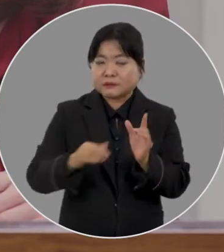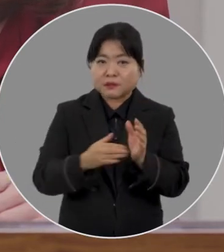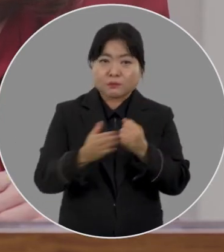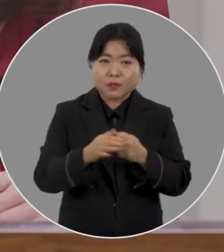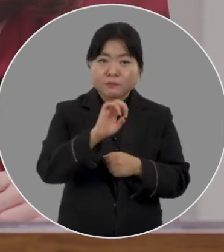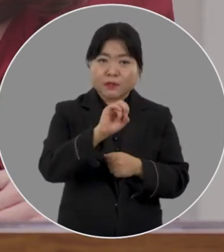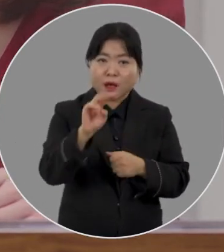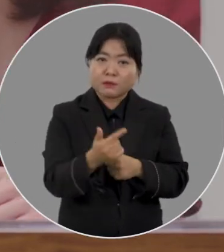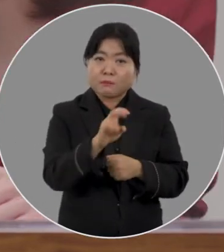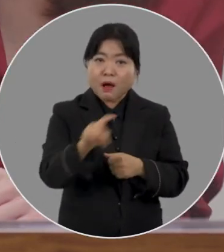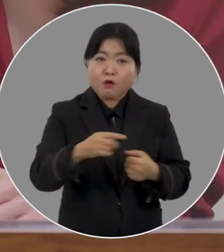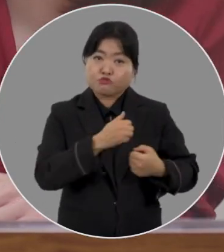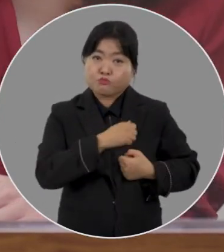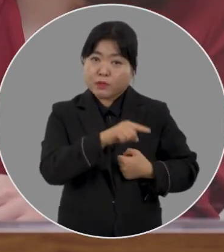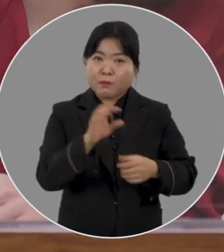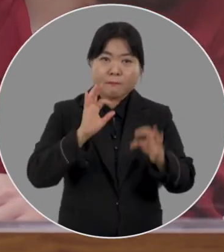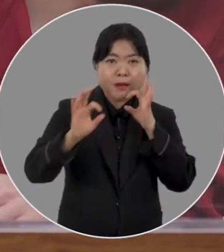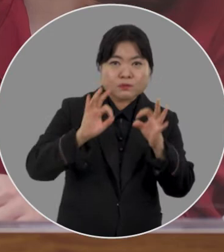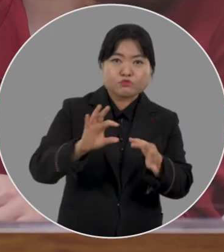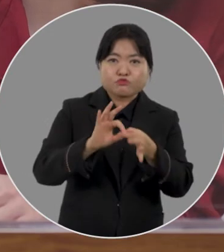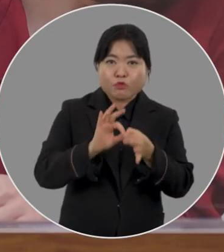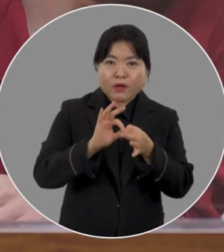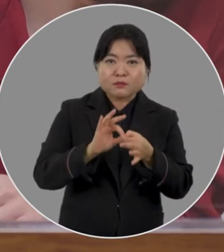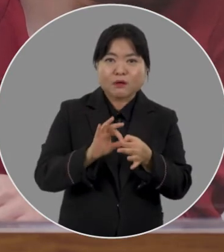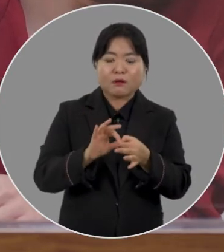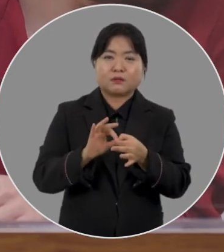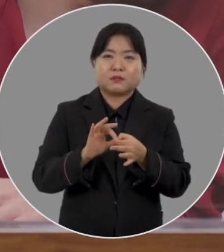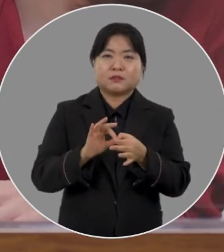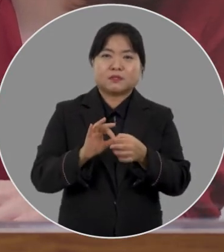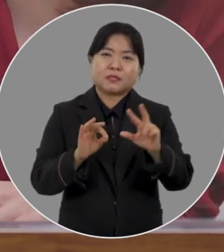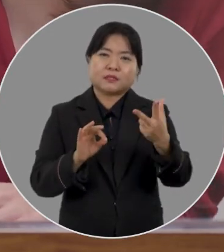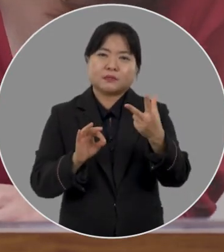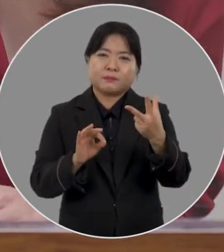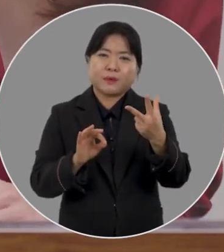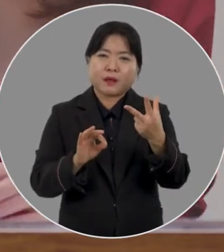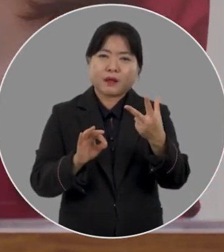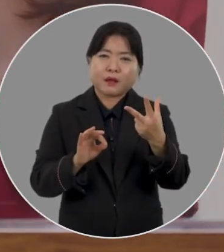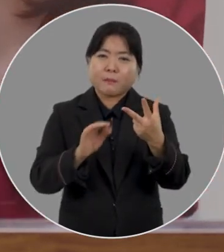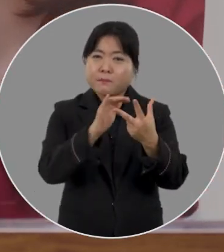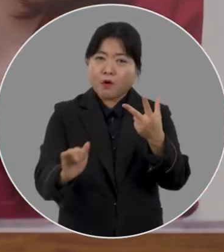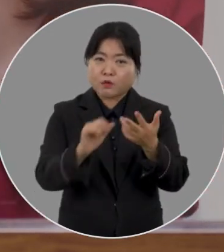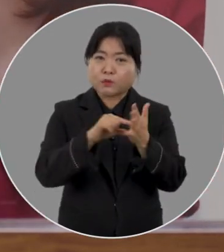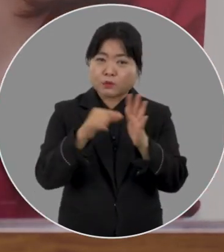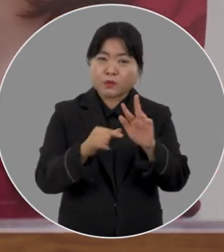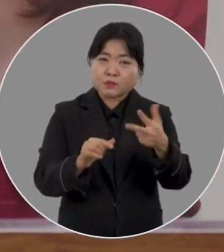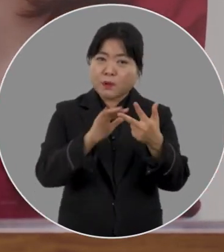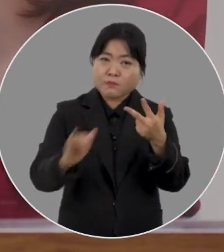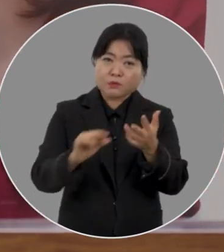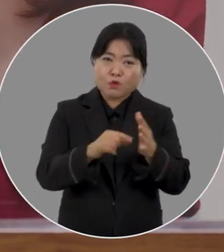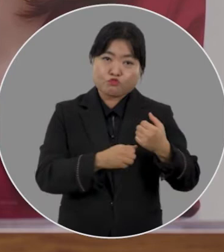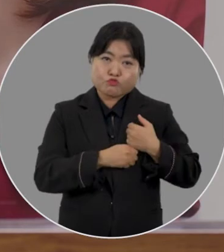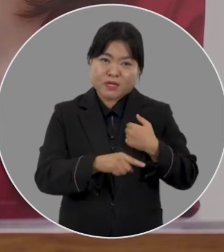그 미얀마 군부에서 페이스북을 통해 가지고 한 700여 명 정도의 군